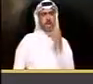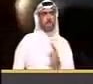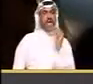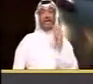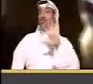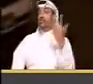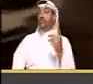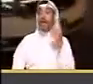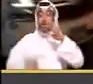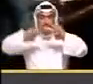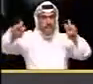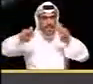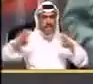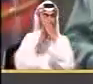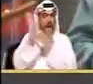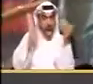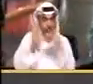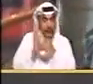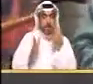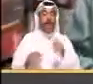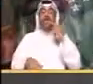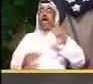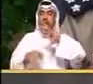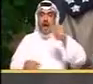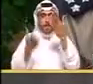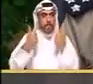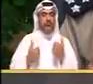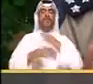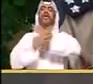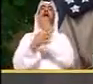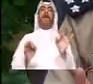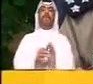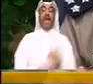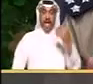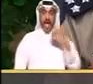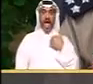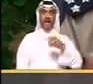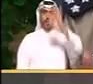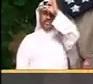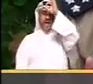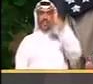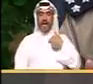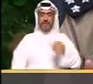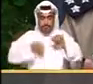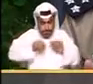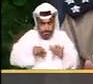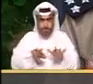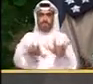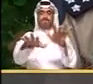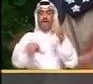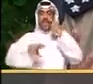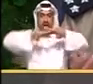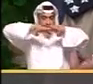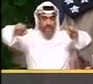أساسيا في حصول الكويت على هذا التصنيف المتقدم. الحملات والضبطيات اللي قاعد تنتج من وراء هذه الحملات